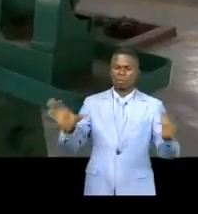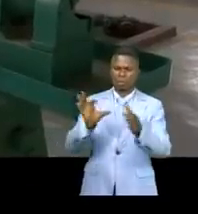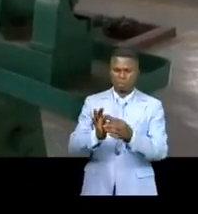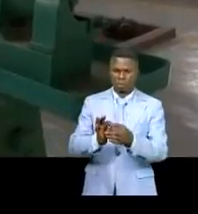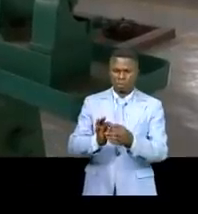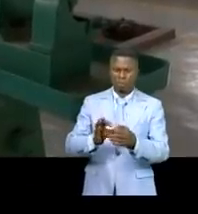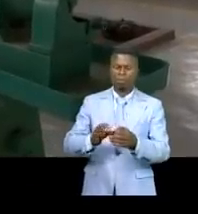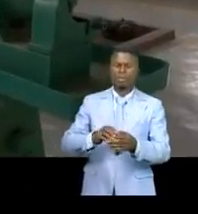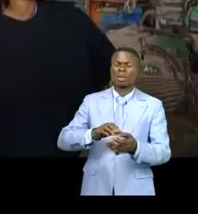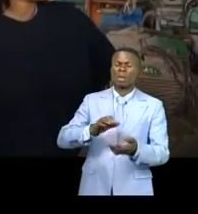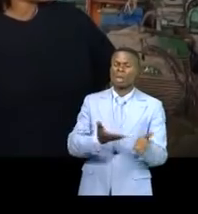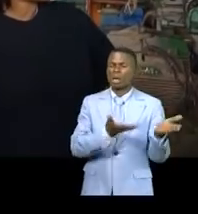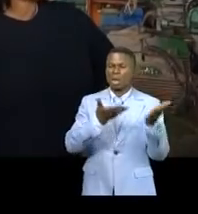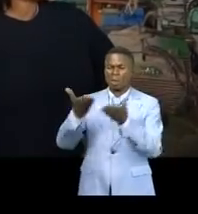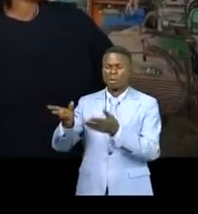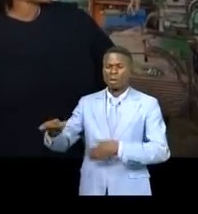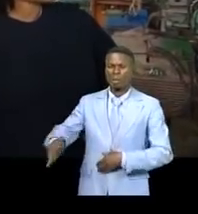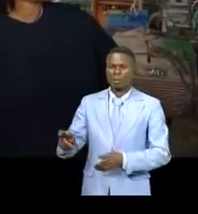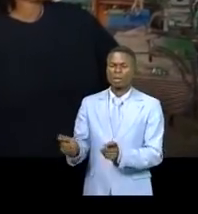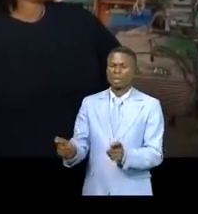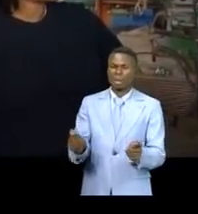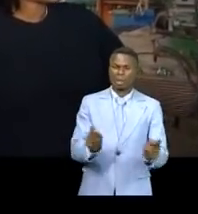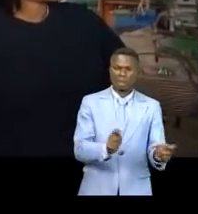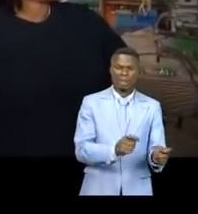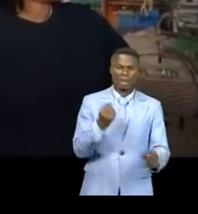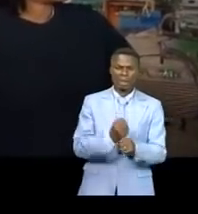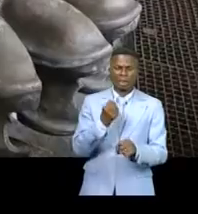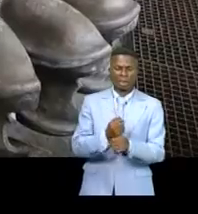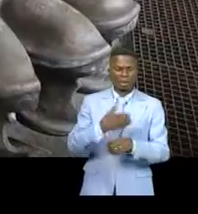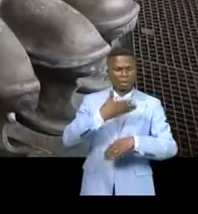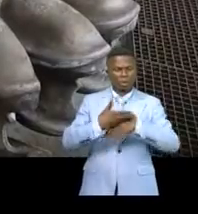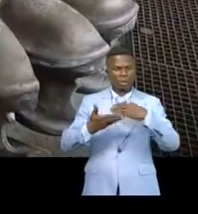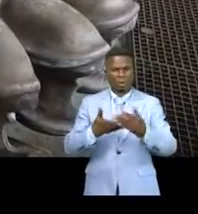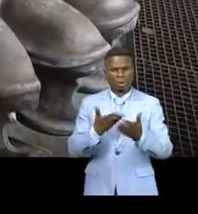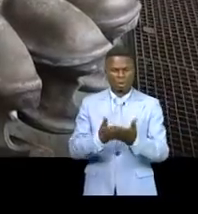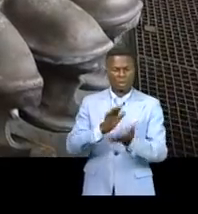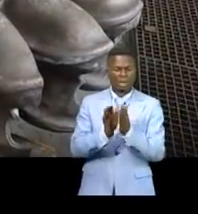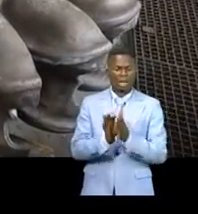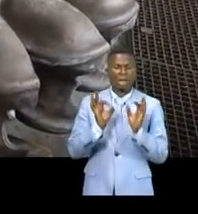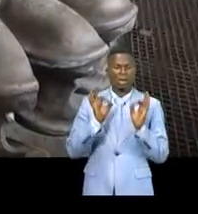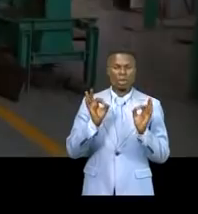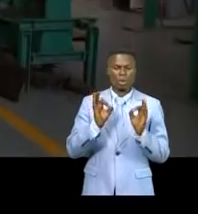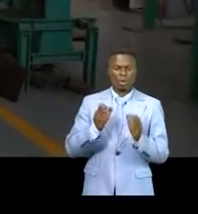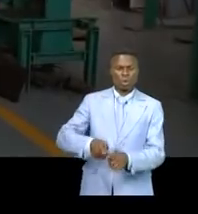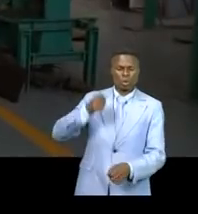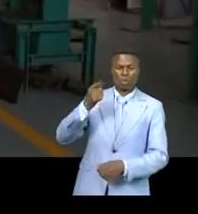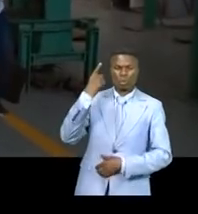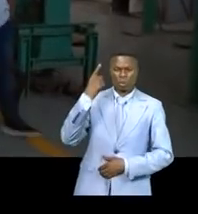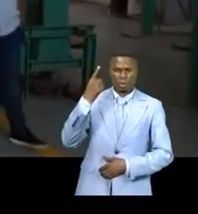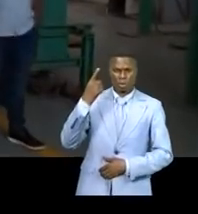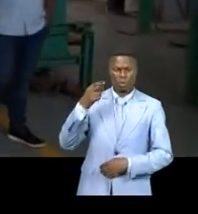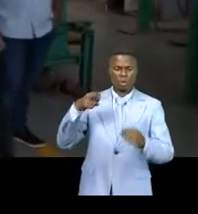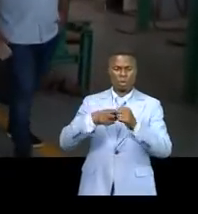après son acheminement dans la province du Tanganyika pour les travaux de réhabilitation et de modernisation du groupe 1, la